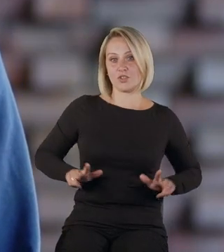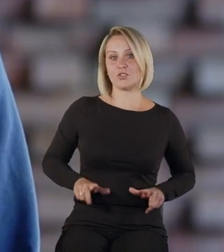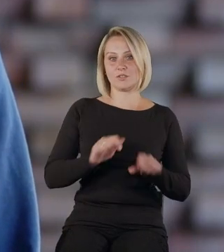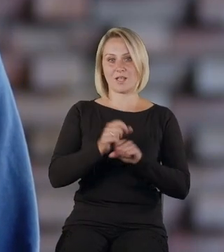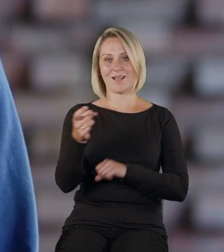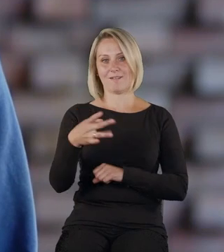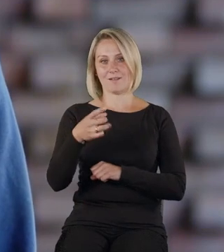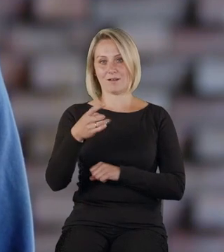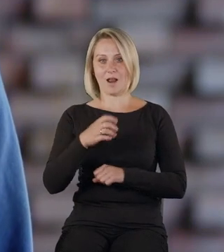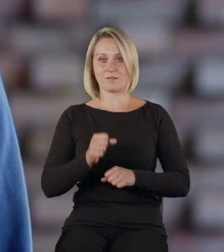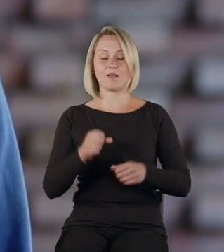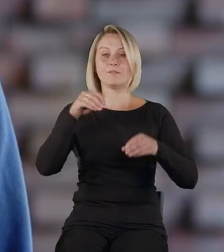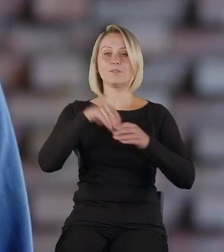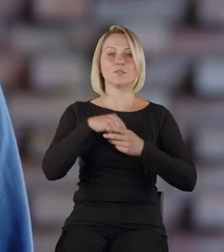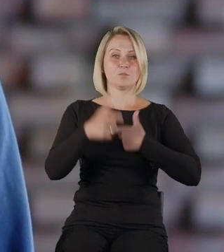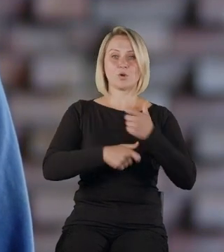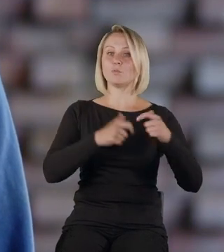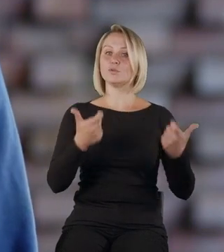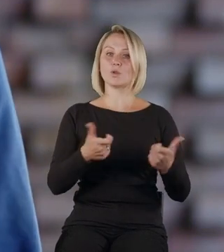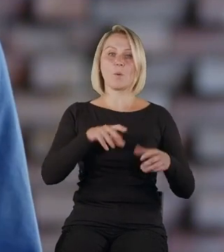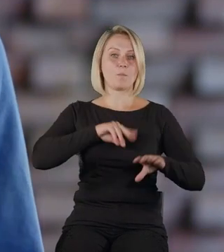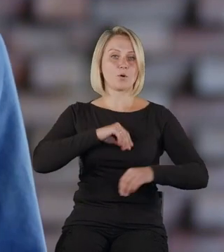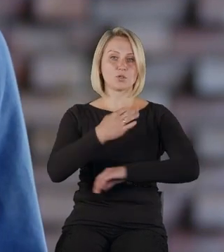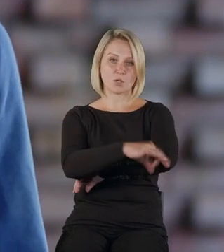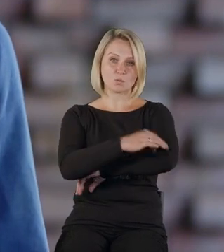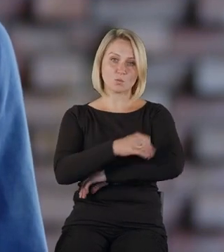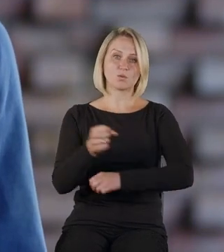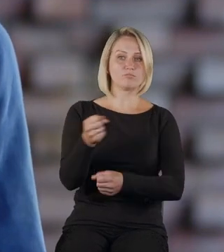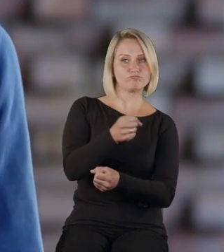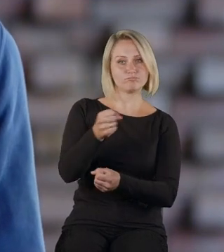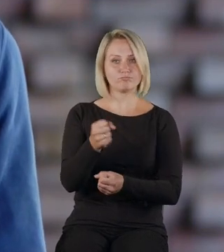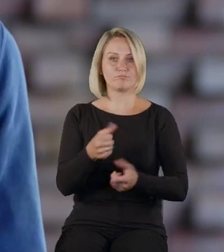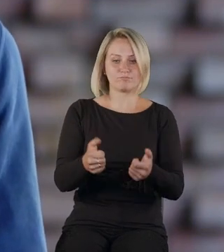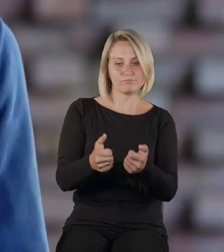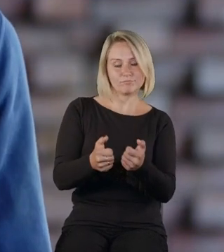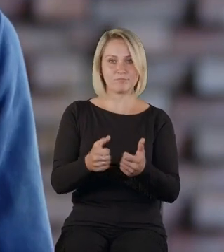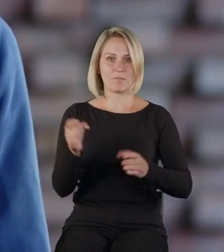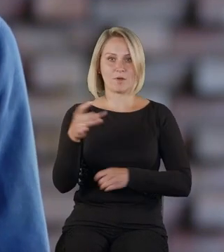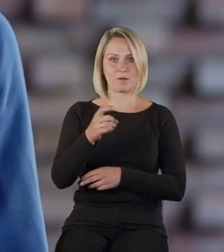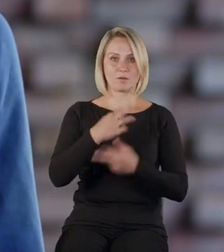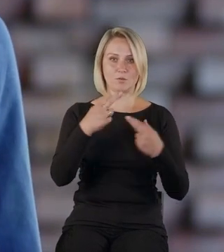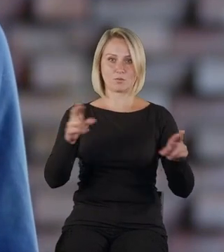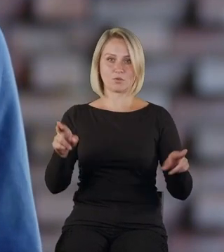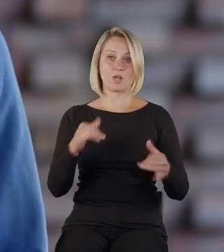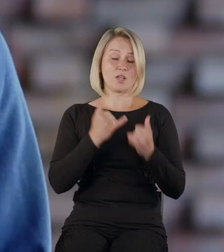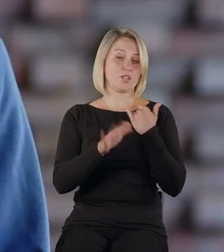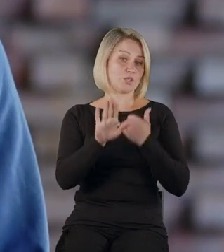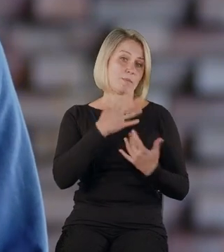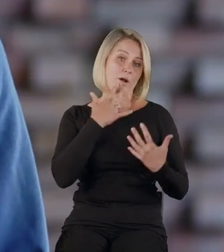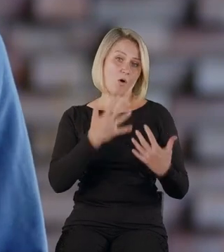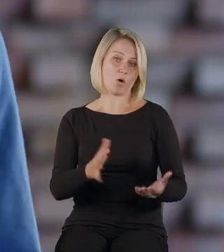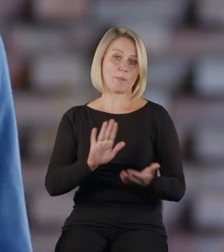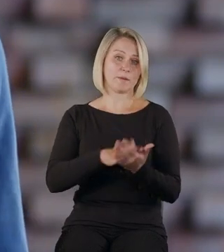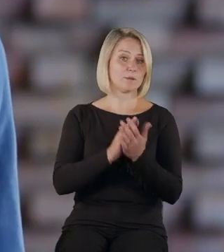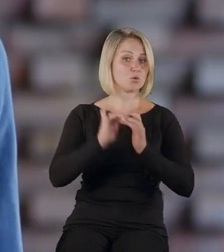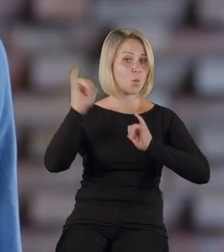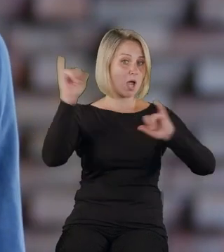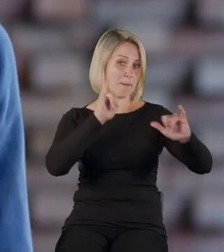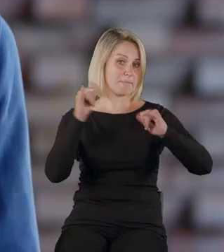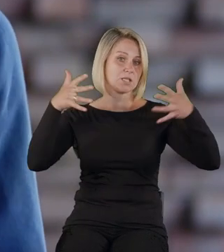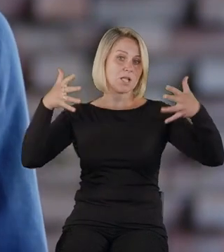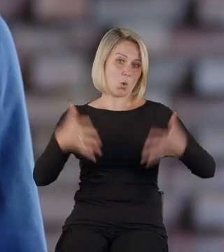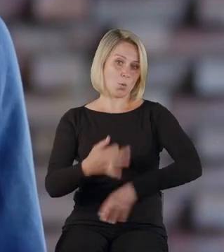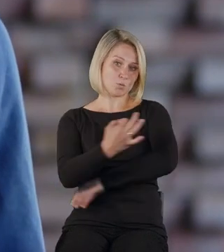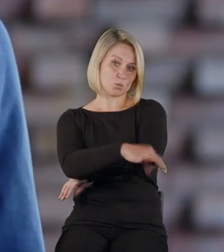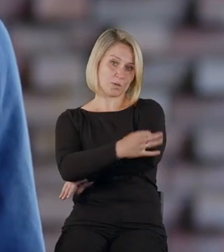gralnia, w której dostępne dla studentów są konsole, pady oraz gry. A jeżeli macie ochotę na imprezie w klubie